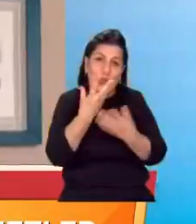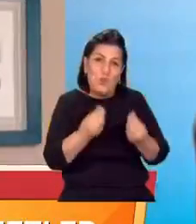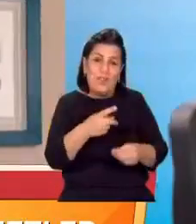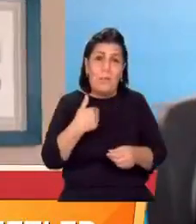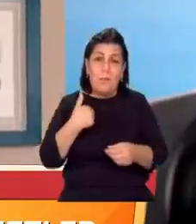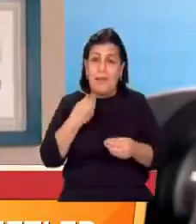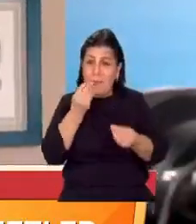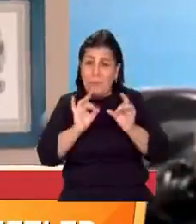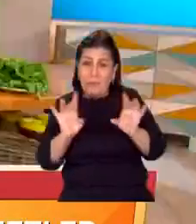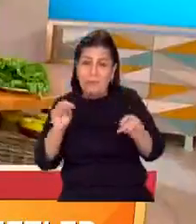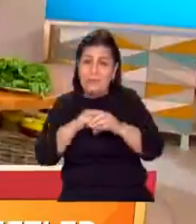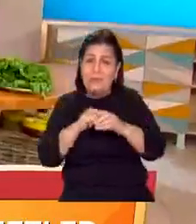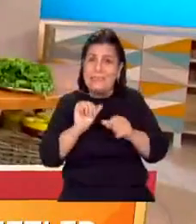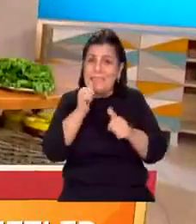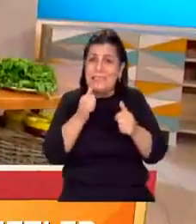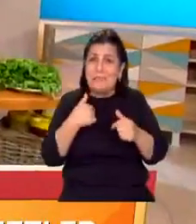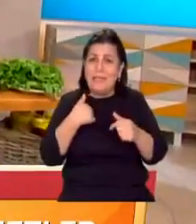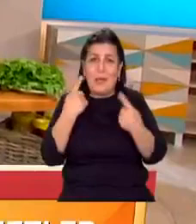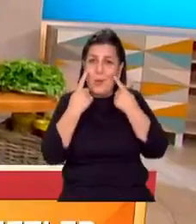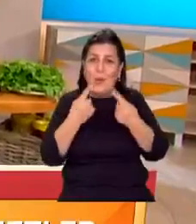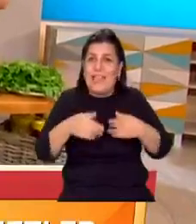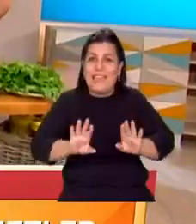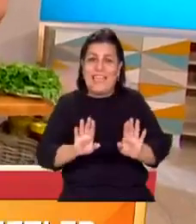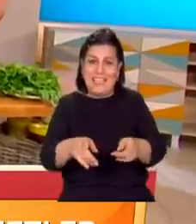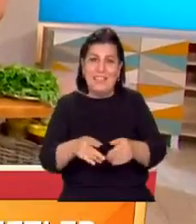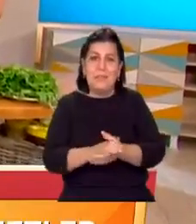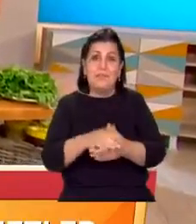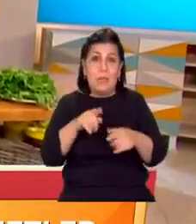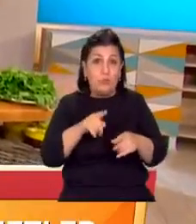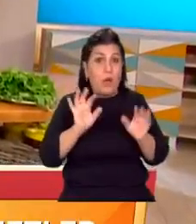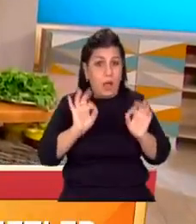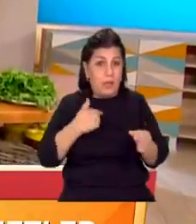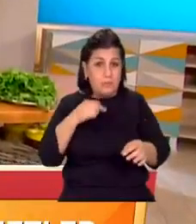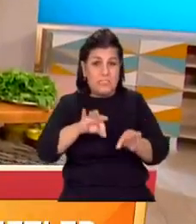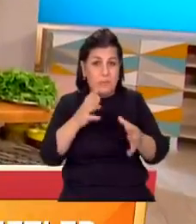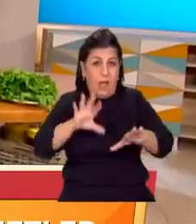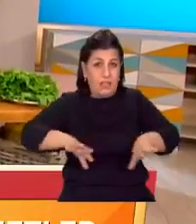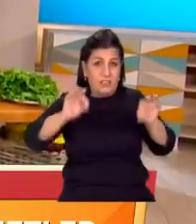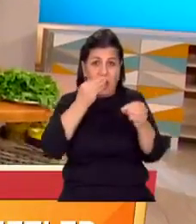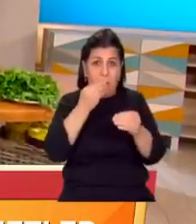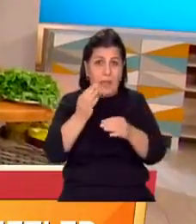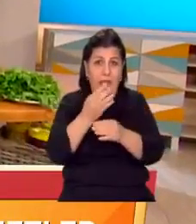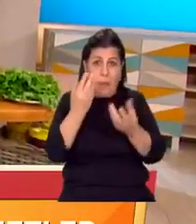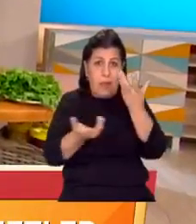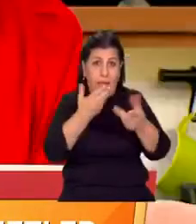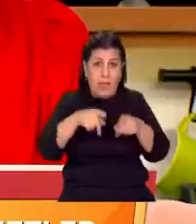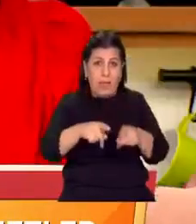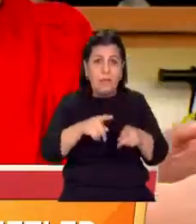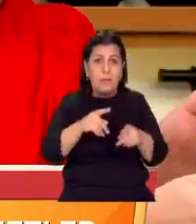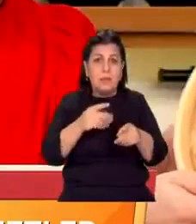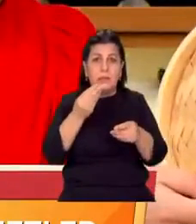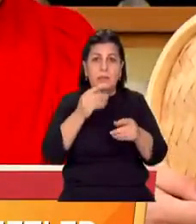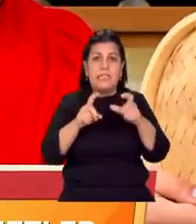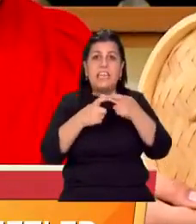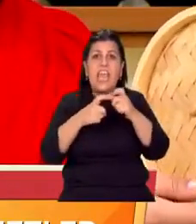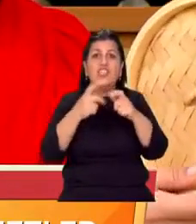kadınlar beslenen birisi için hiç öyle değil mi yaptım aynı zamanda rejim tarifi öyle mi Tabii kesinlikle için de böyle bir kap